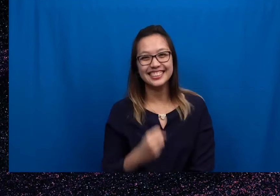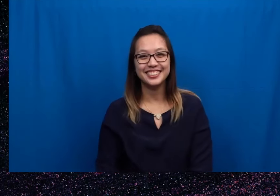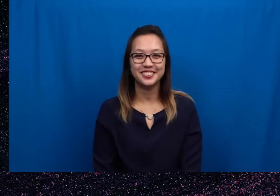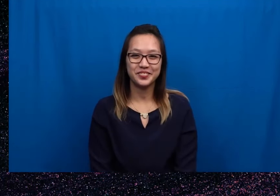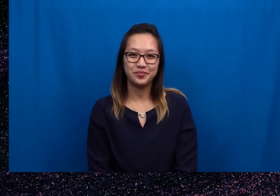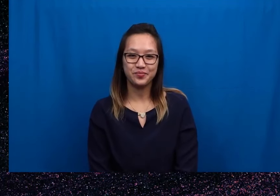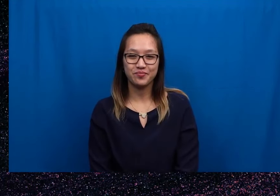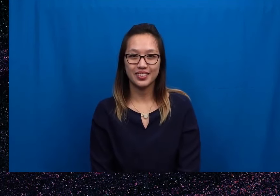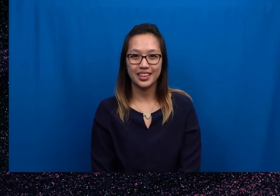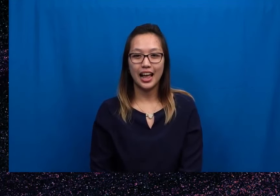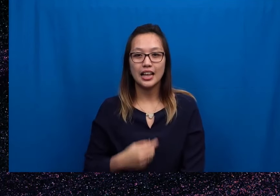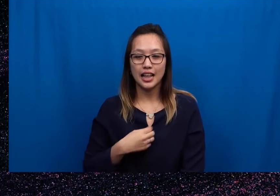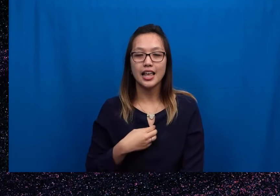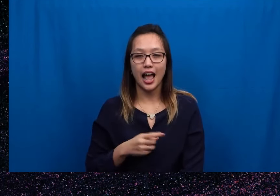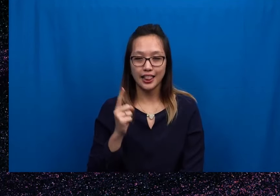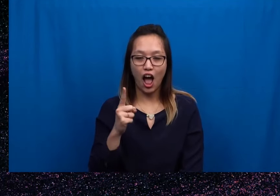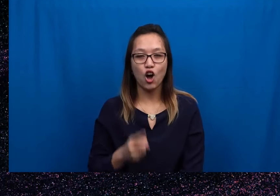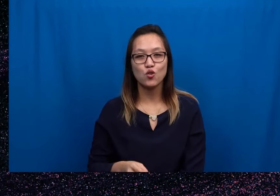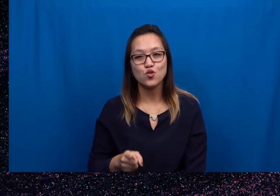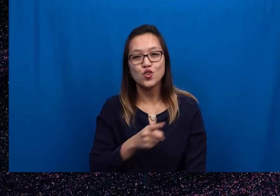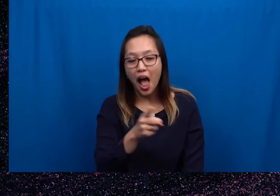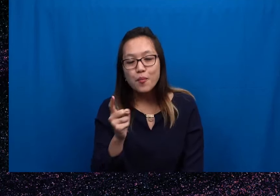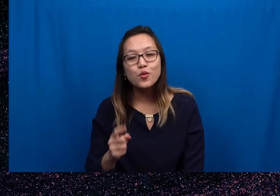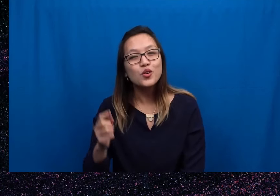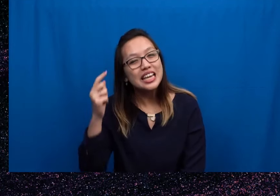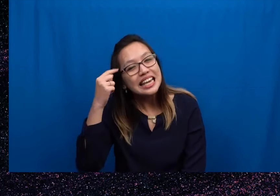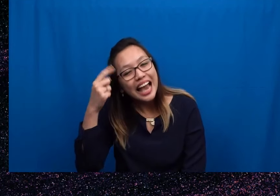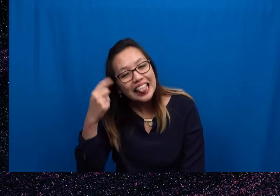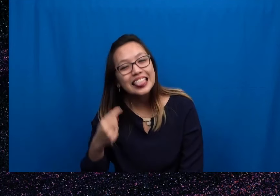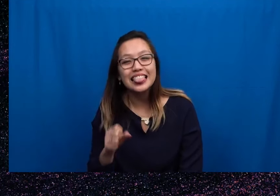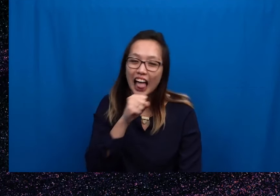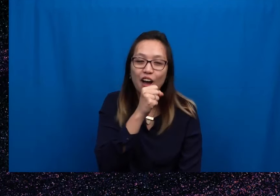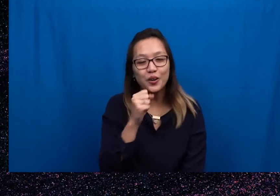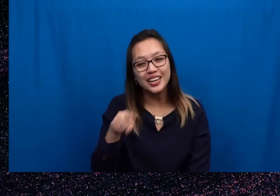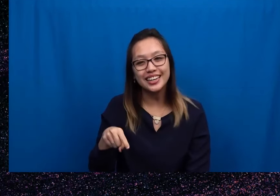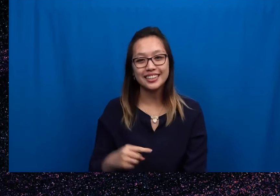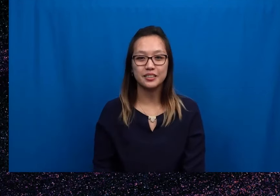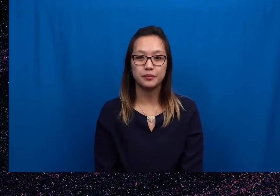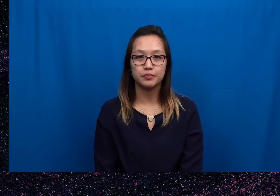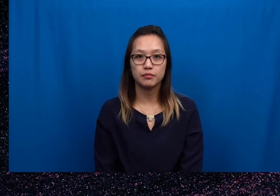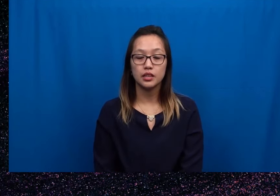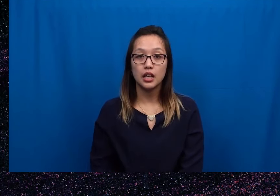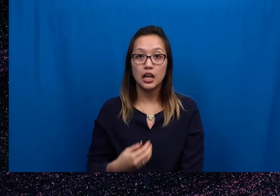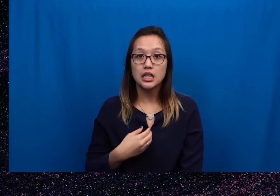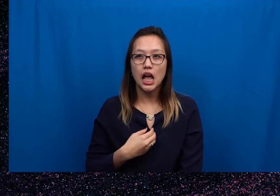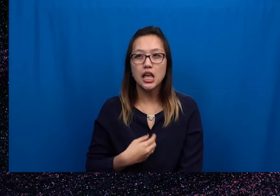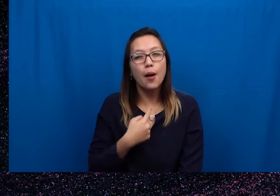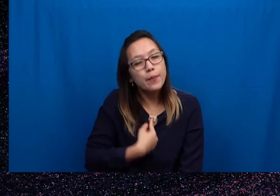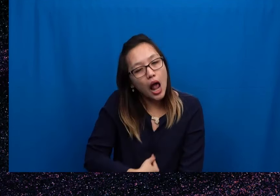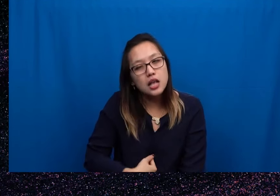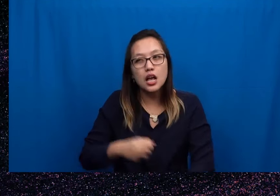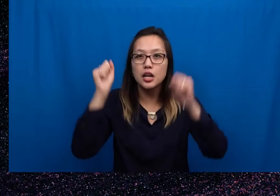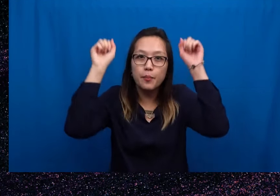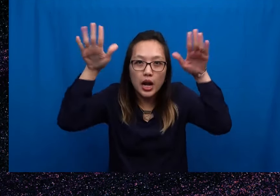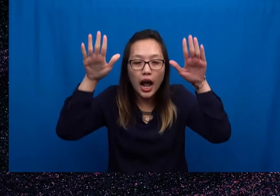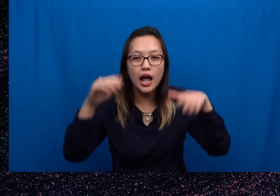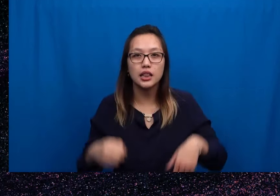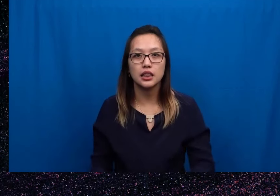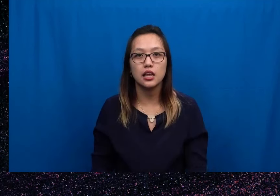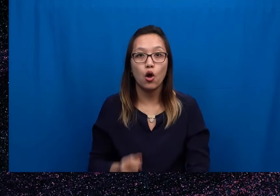sudah ingat lagu ini. Ya. Nah, yang saya sangat diberkati itu adalah ketika